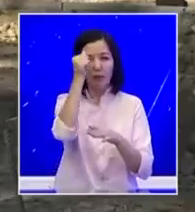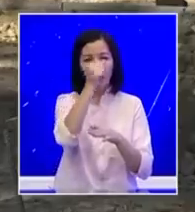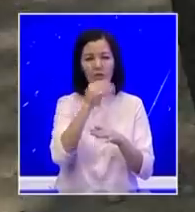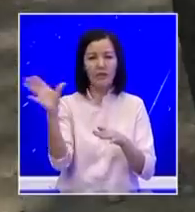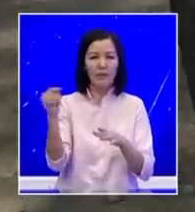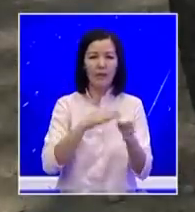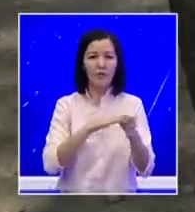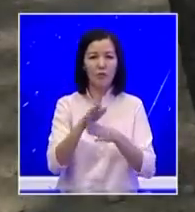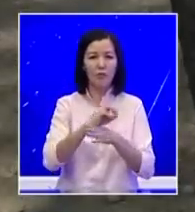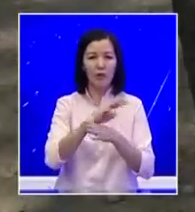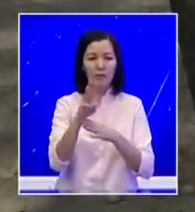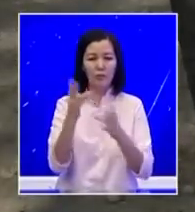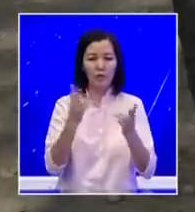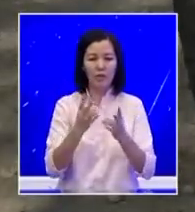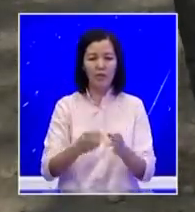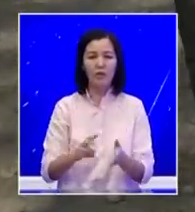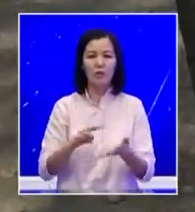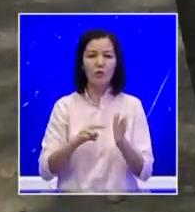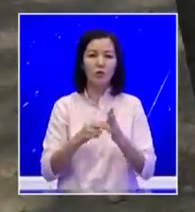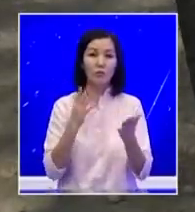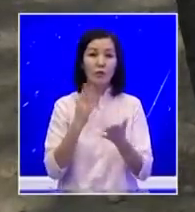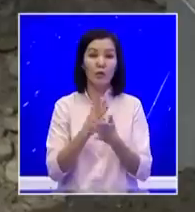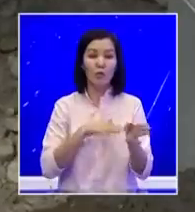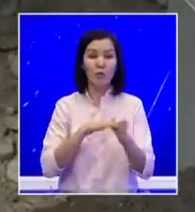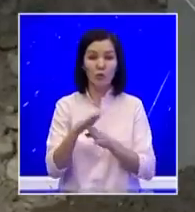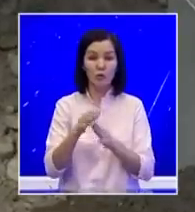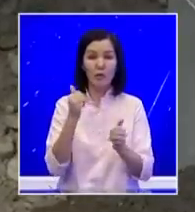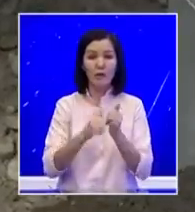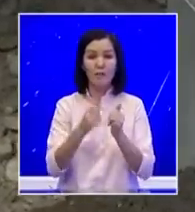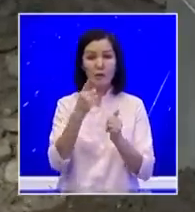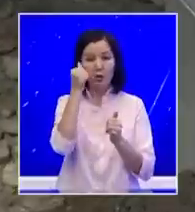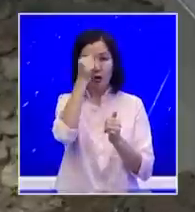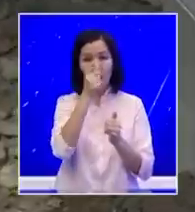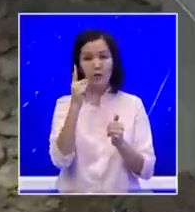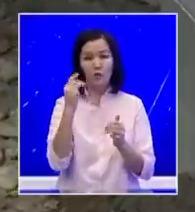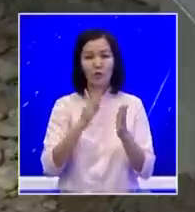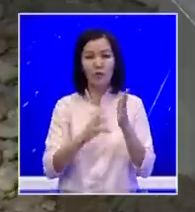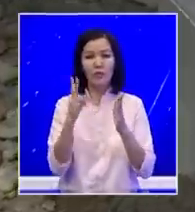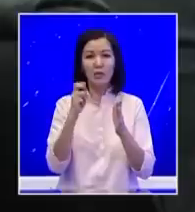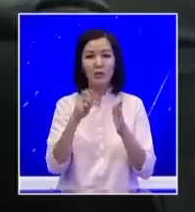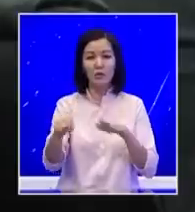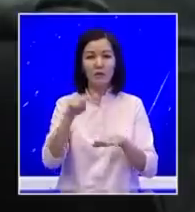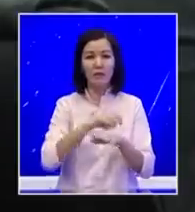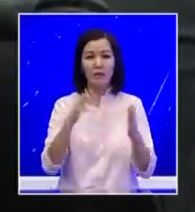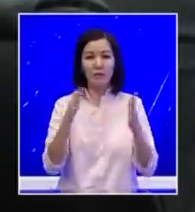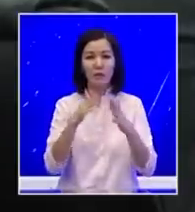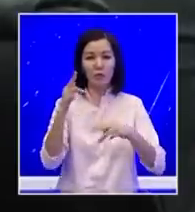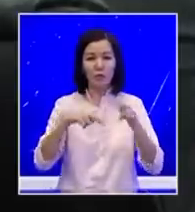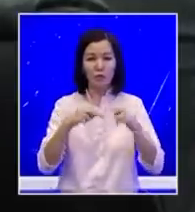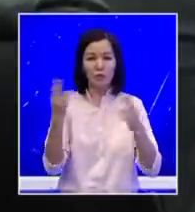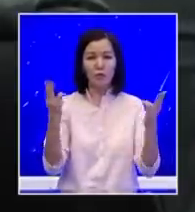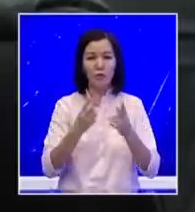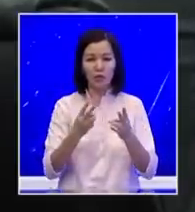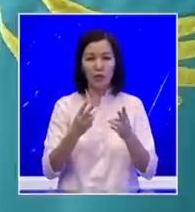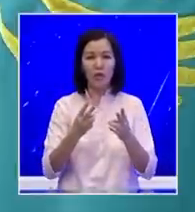бұларды толықтай баспанамен қамту. Меже орындалу үшін жылына 180 200 100 мыңға жоқ шаршы метр үй тұрғызылуы